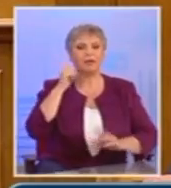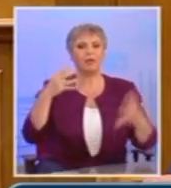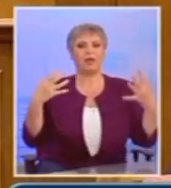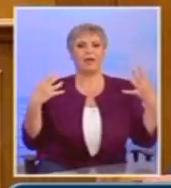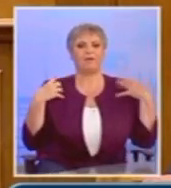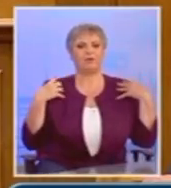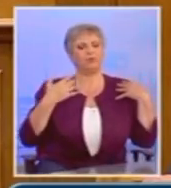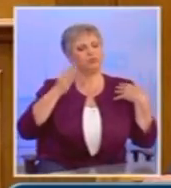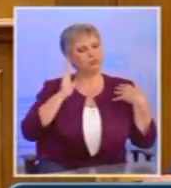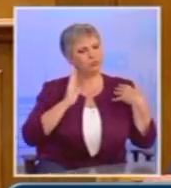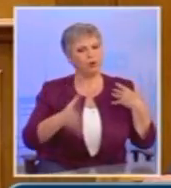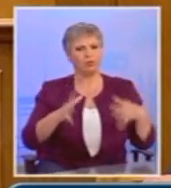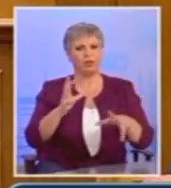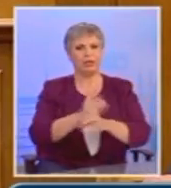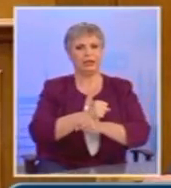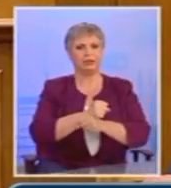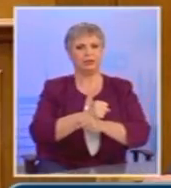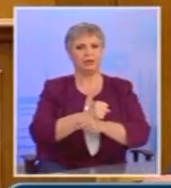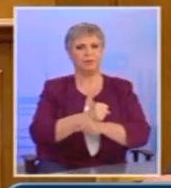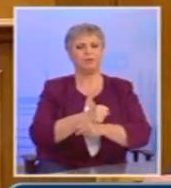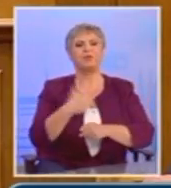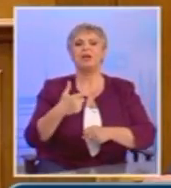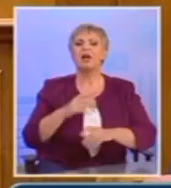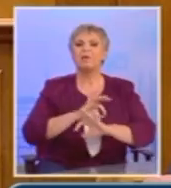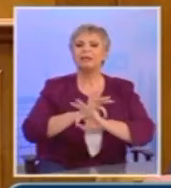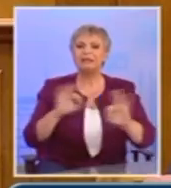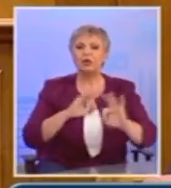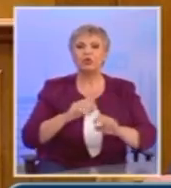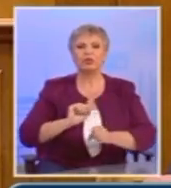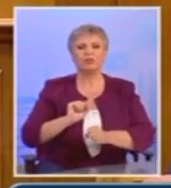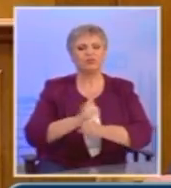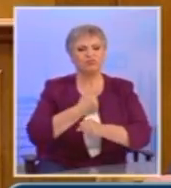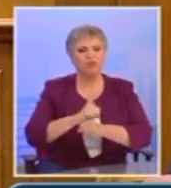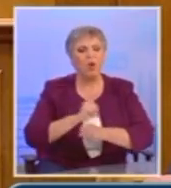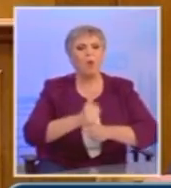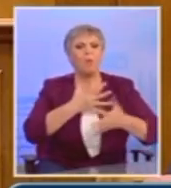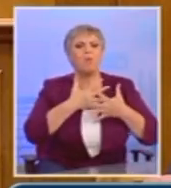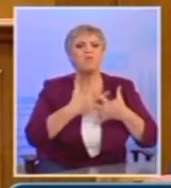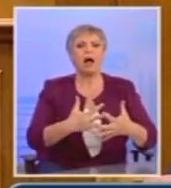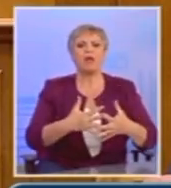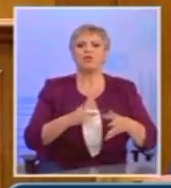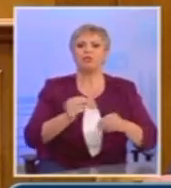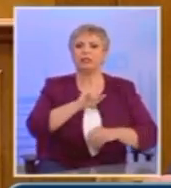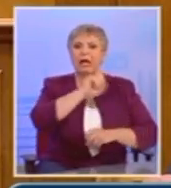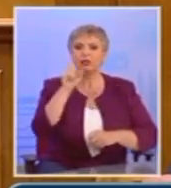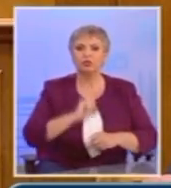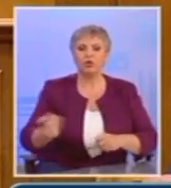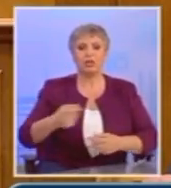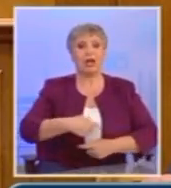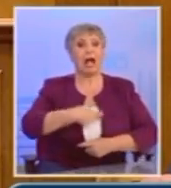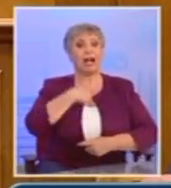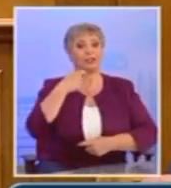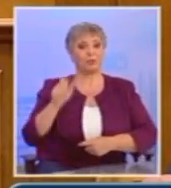Είμαι βέβαιος ότι το πείσμα, το πάθος αυτού του λαού για ζωή, για αξιοπρέπεια θα